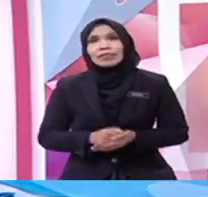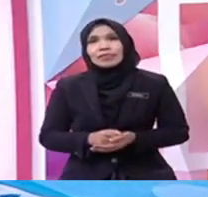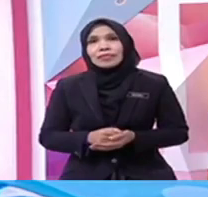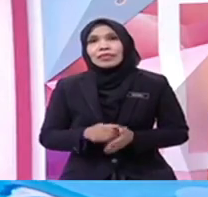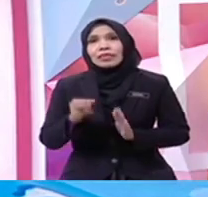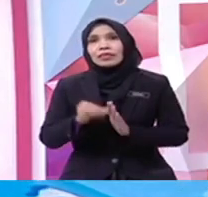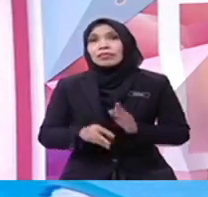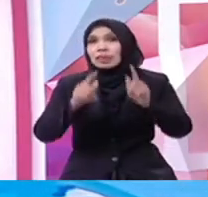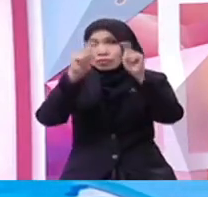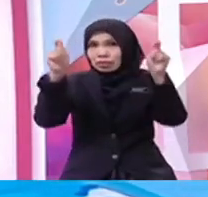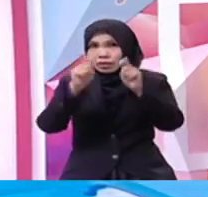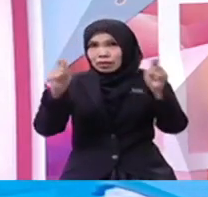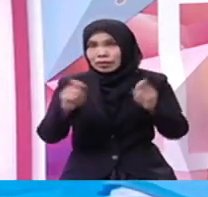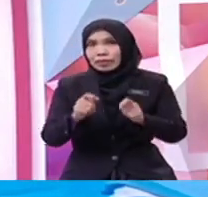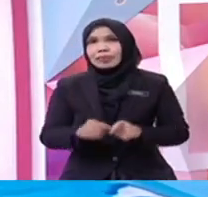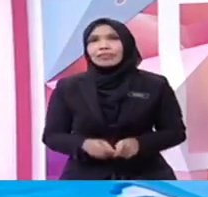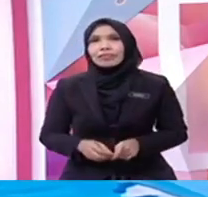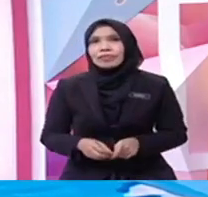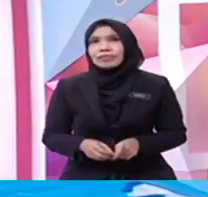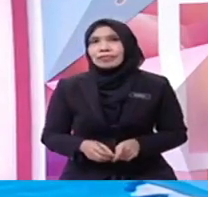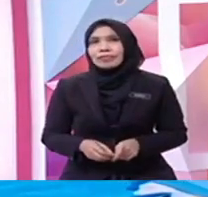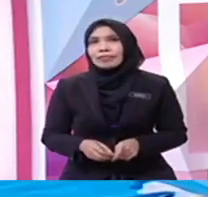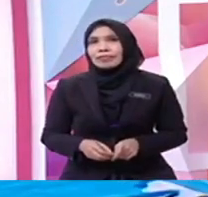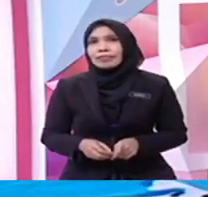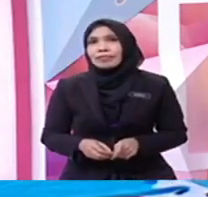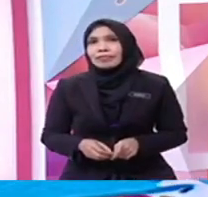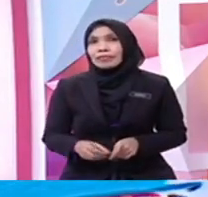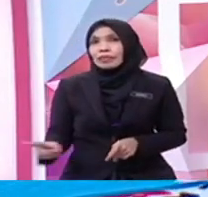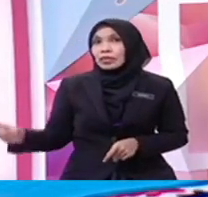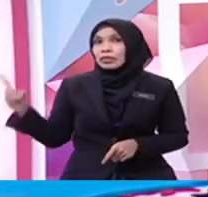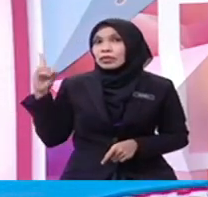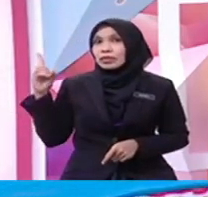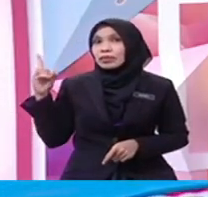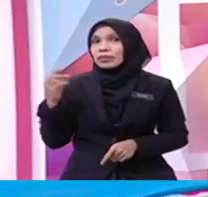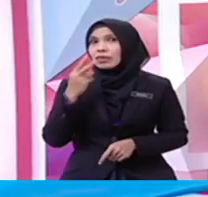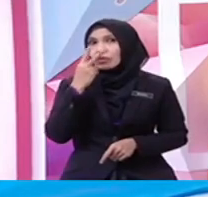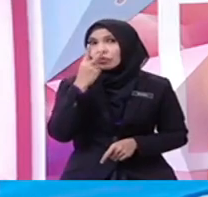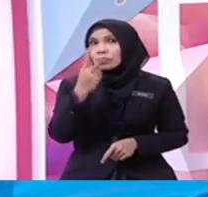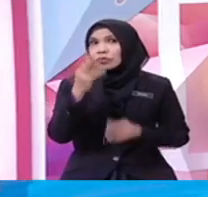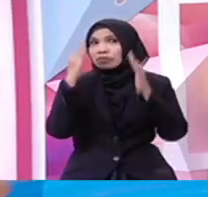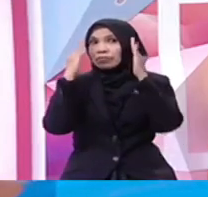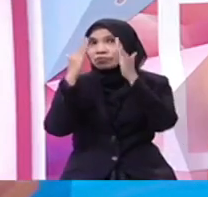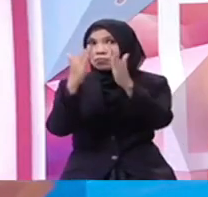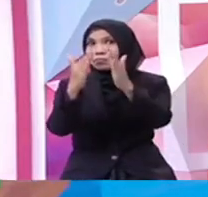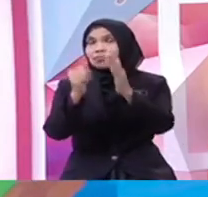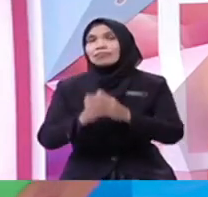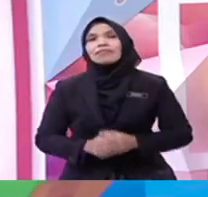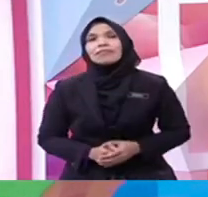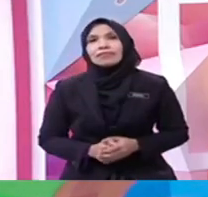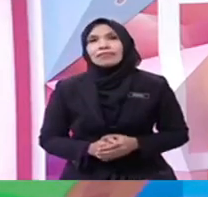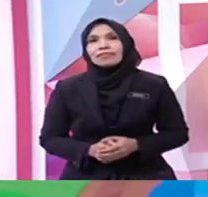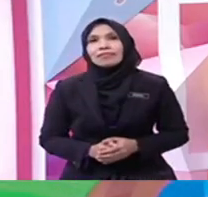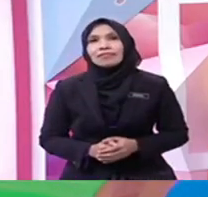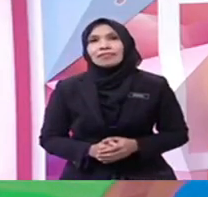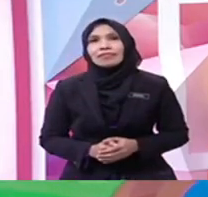meningkatkan daya tumpuan kita SUV itu akan lumpuh pada bentuk ulani dan kita nampak pergerakan kaki